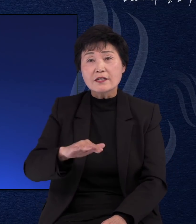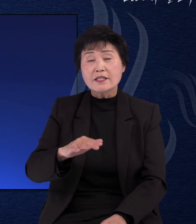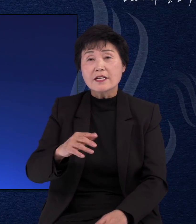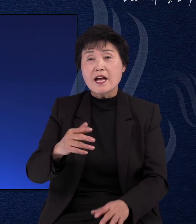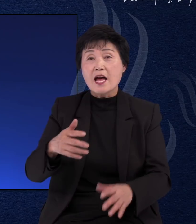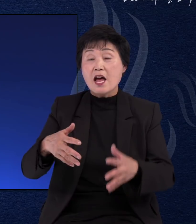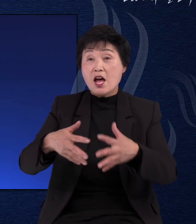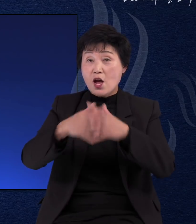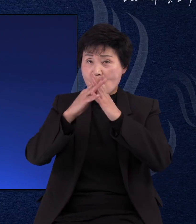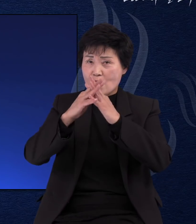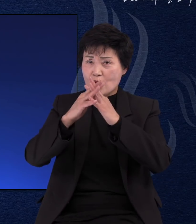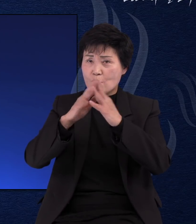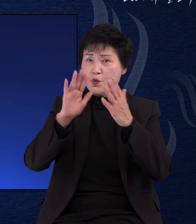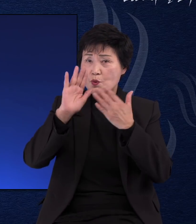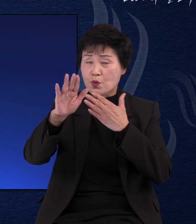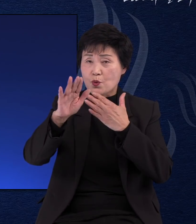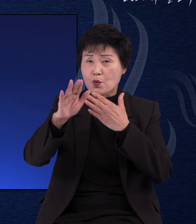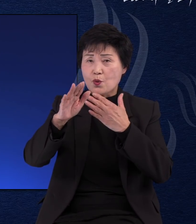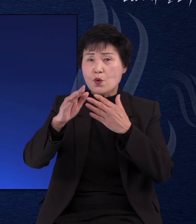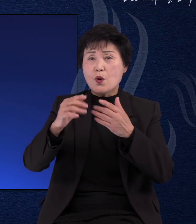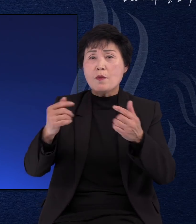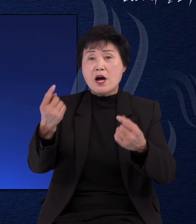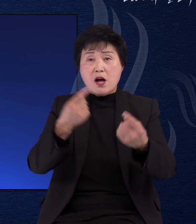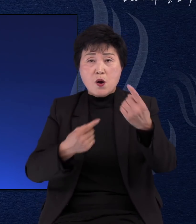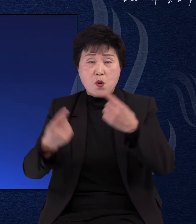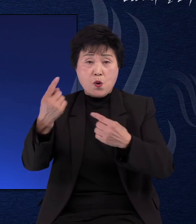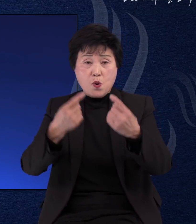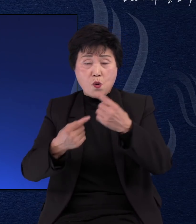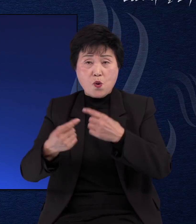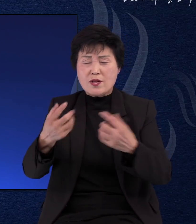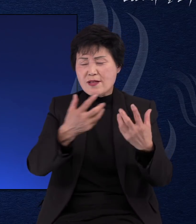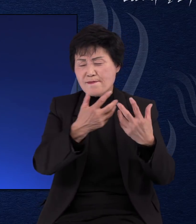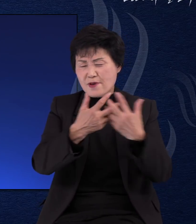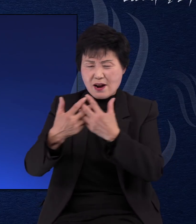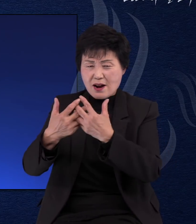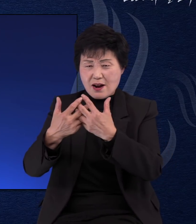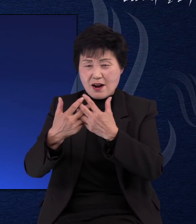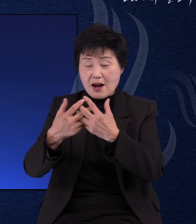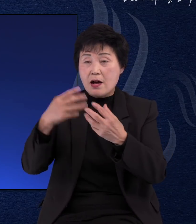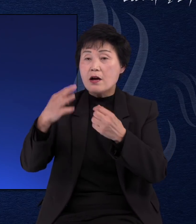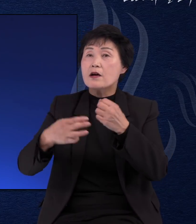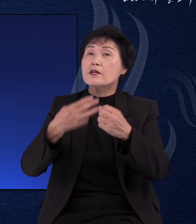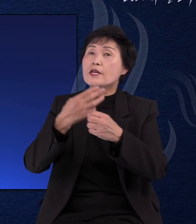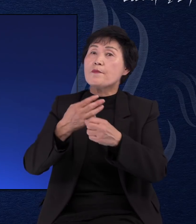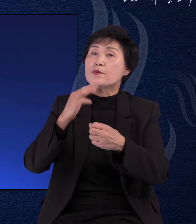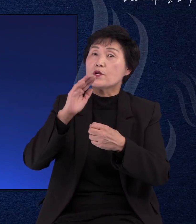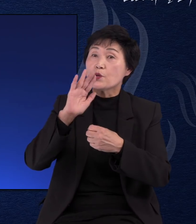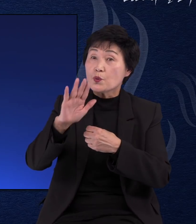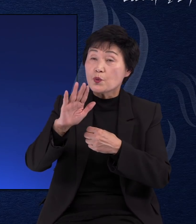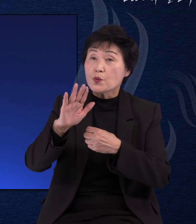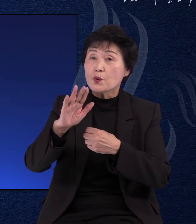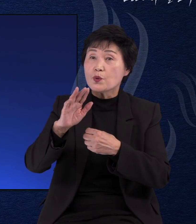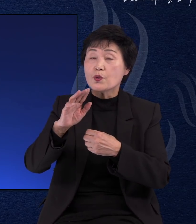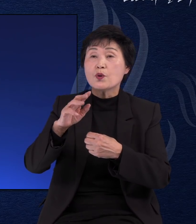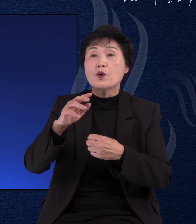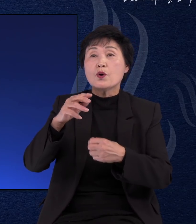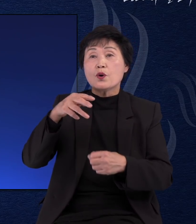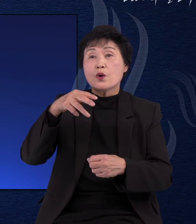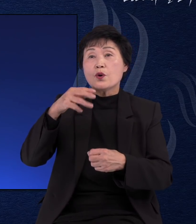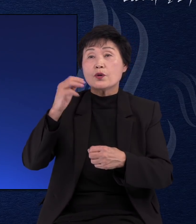지나니까 저기도 꽉 차기 시작을 해서 하나님이 또 3년 지나고 제가 세미한교회를 시작하고 9년